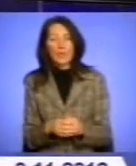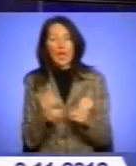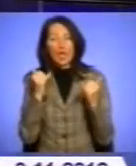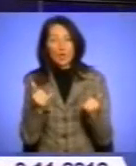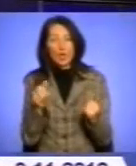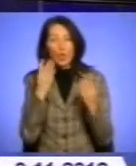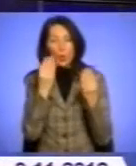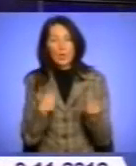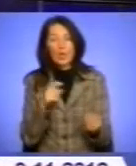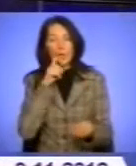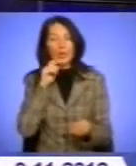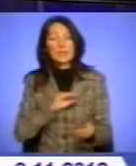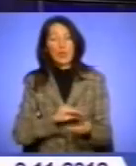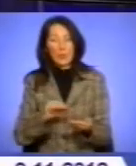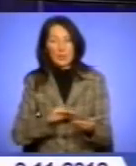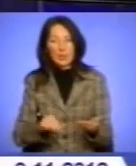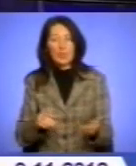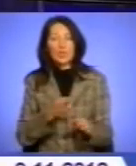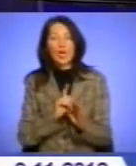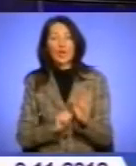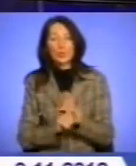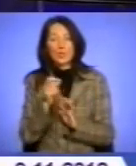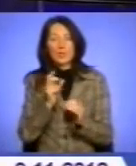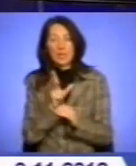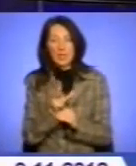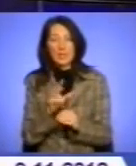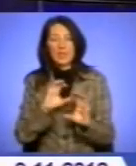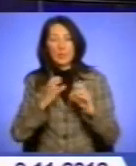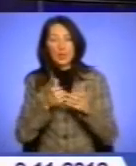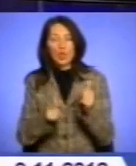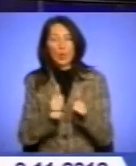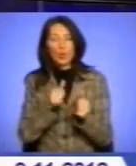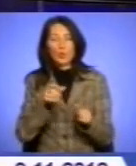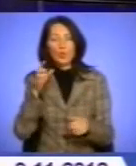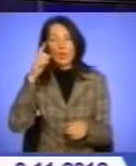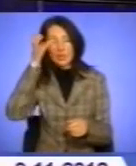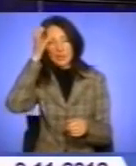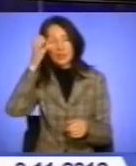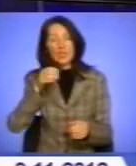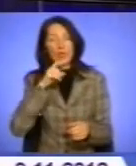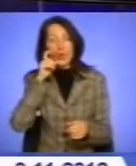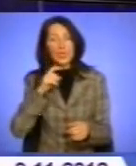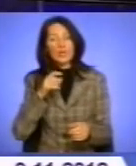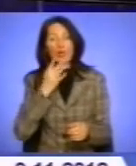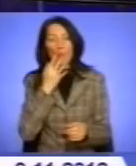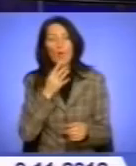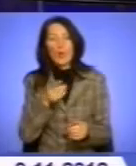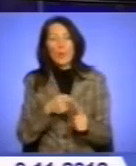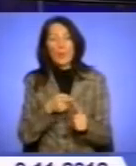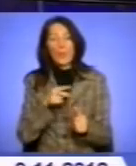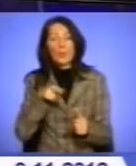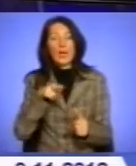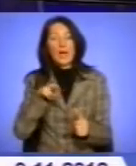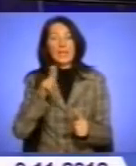Сьогодні у День української писемності розпочався 13-й міжнародний конкурс знавців української мови імені Петра Яцика. Його